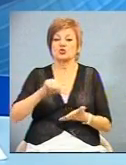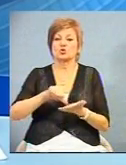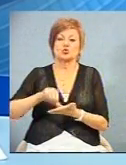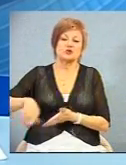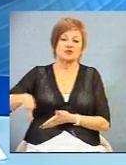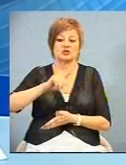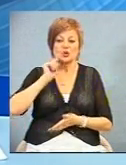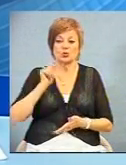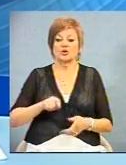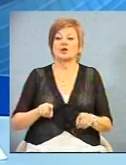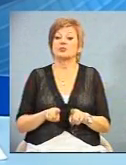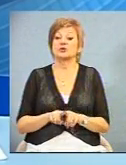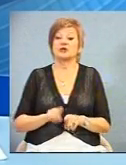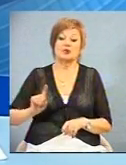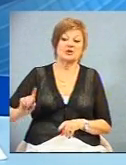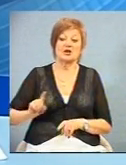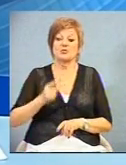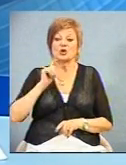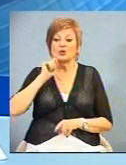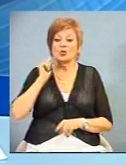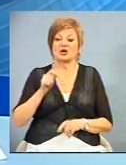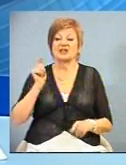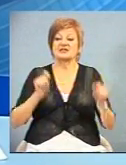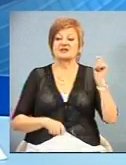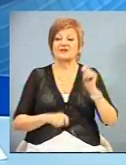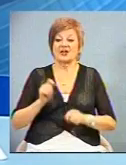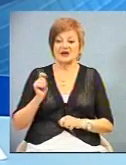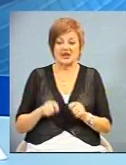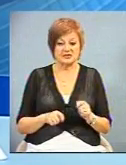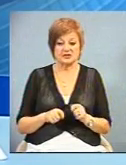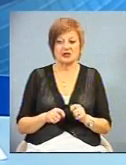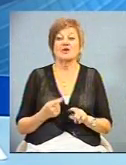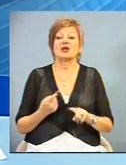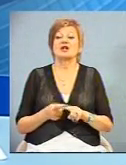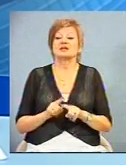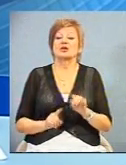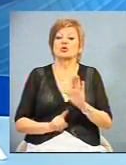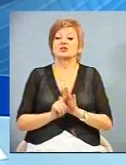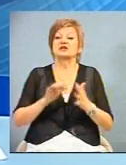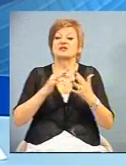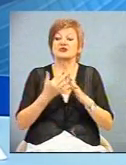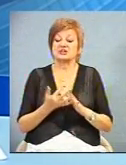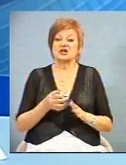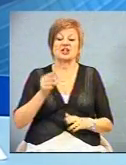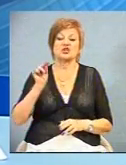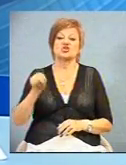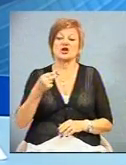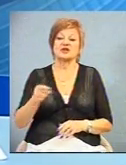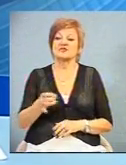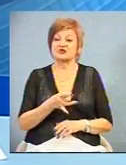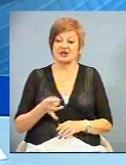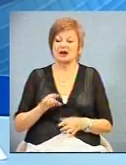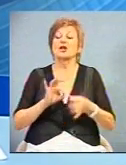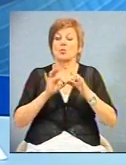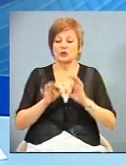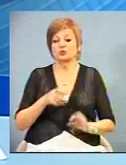України. Такий темп роботи першого в Україні освітнього фестивалю прав людини. Захід стартував у селі Количівка Чернігівського району.